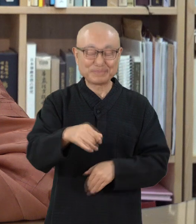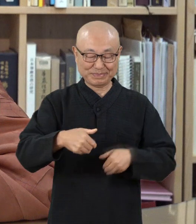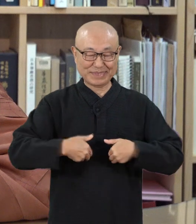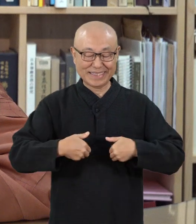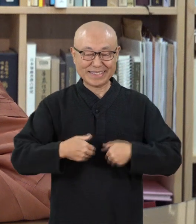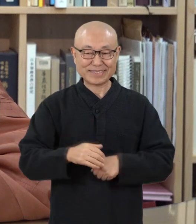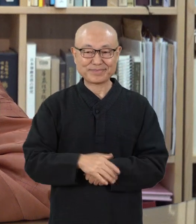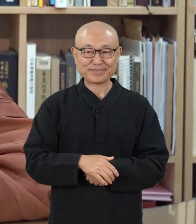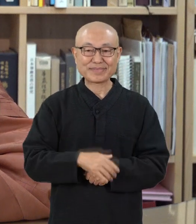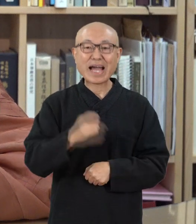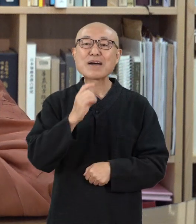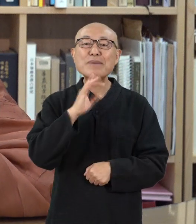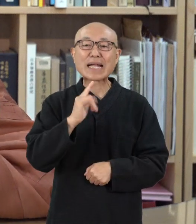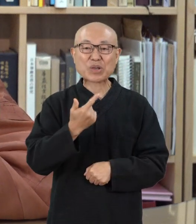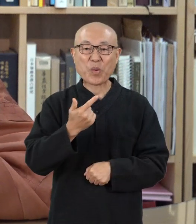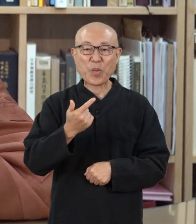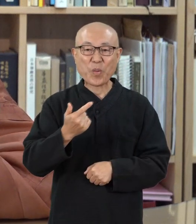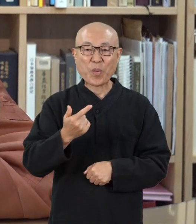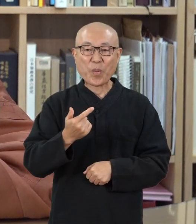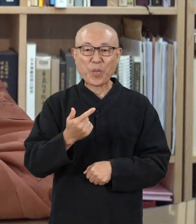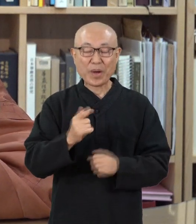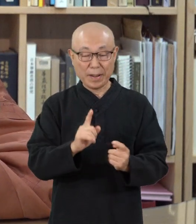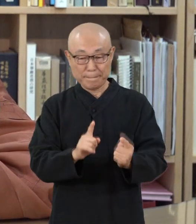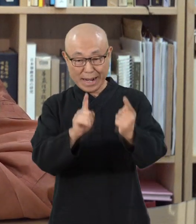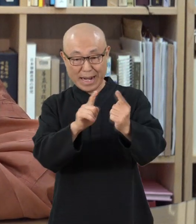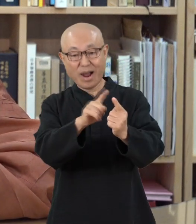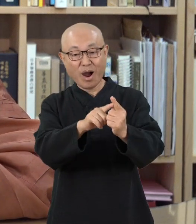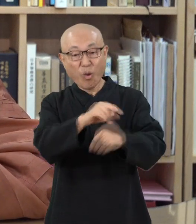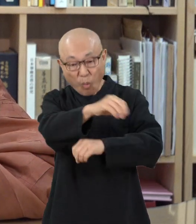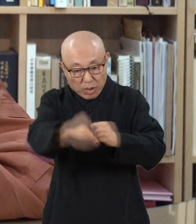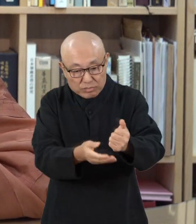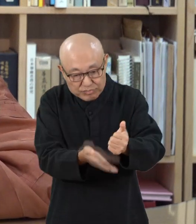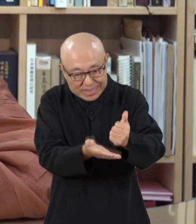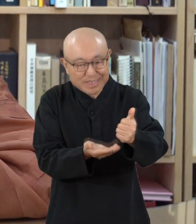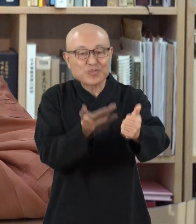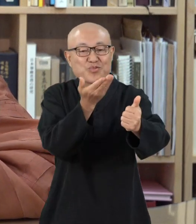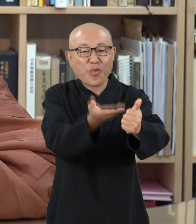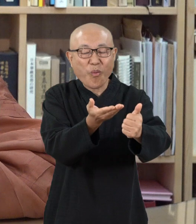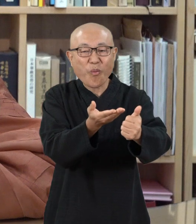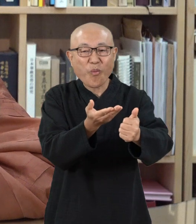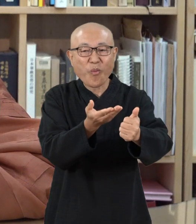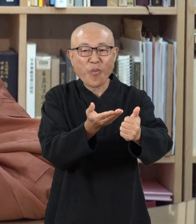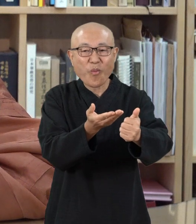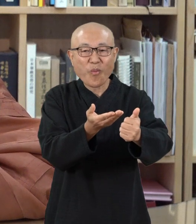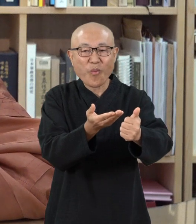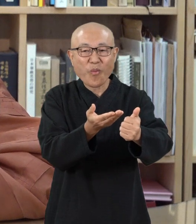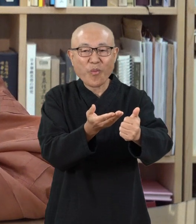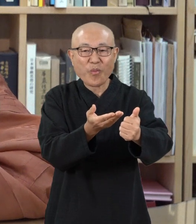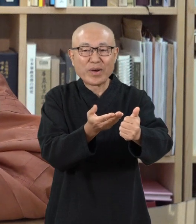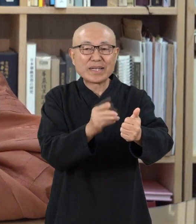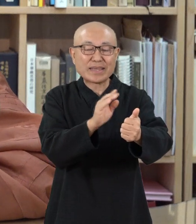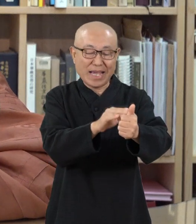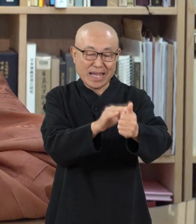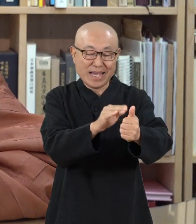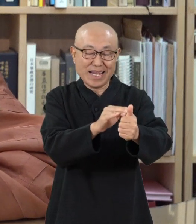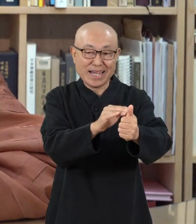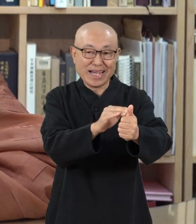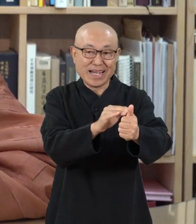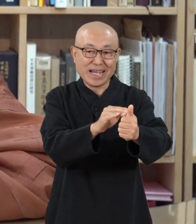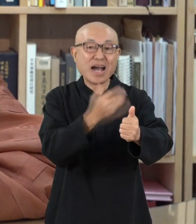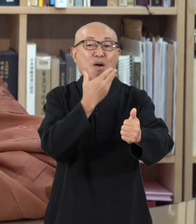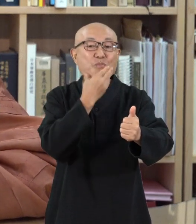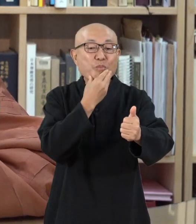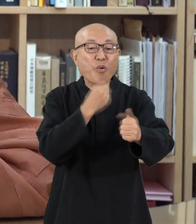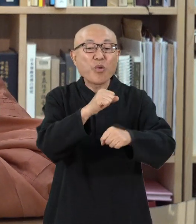거예요. 뿐만 아니라 상대방을 북돋아주고 그리고 상대방이 자신의 그